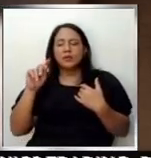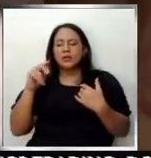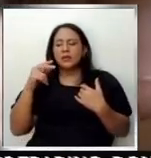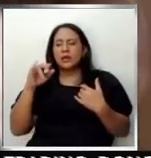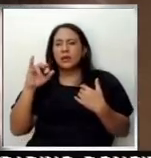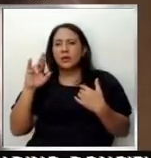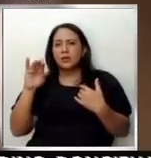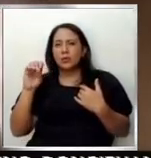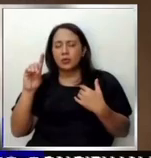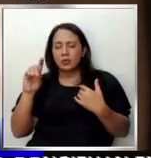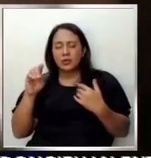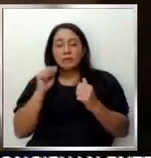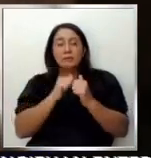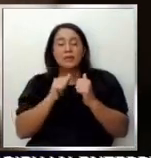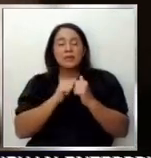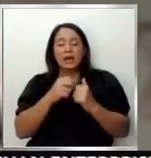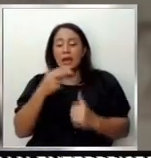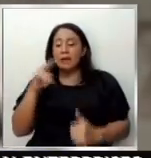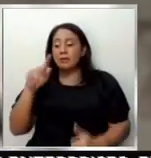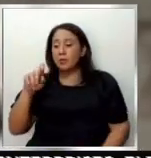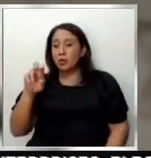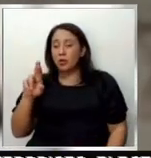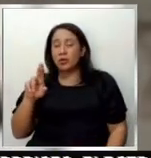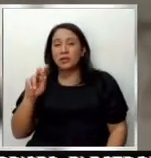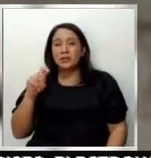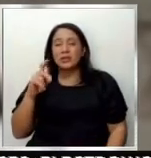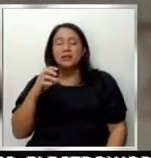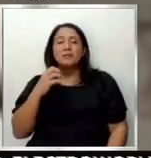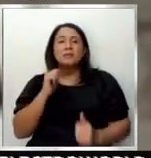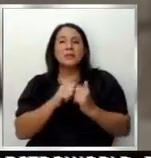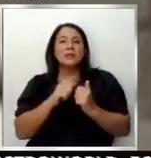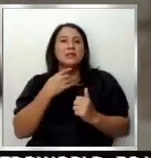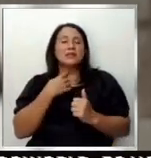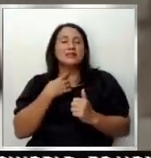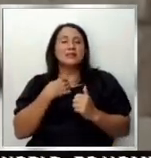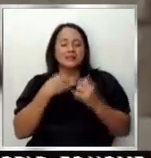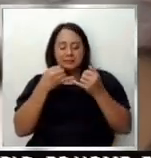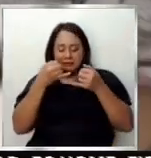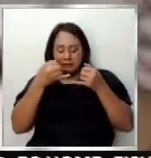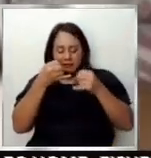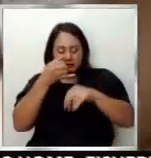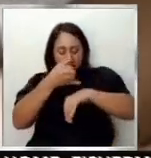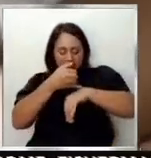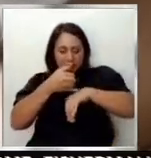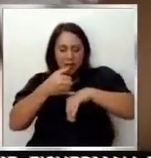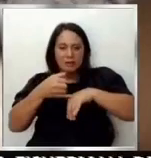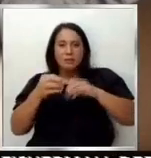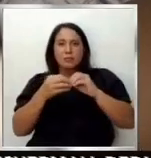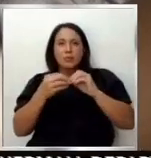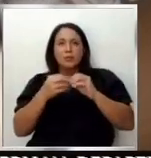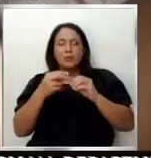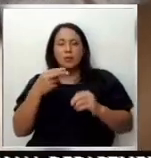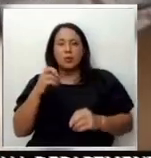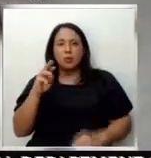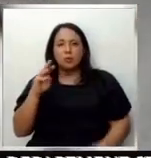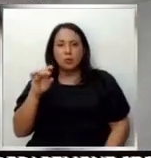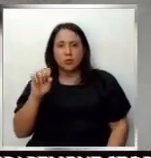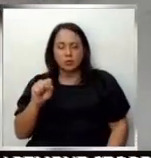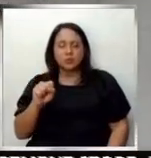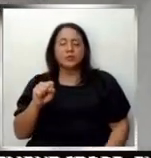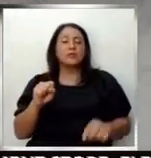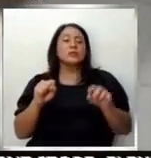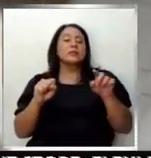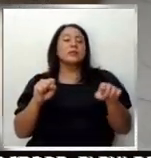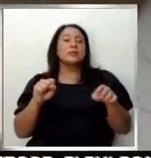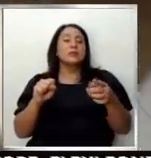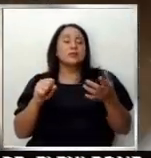mong hyperthyroidism, yung thyroid gland natin gumagawa ng mas maraming hormones. So ang thyroid gland, dito